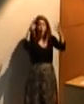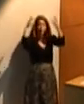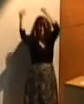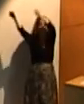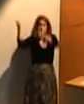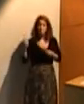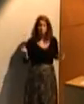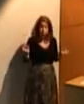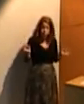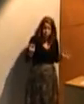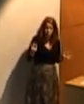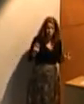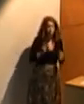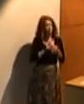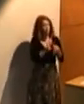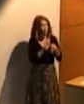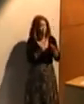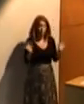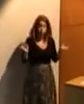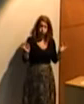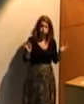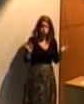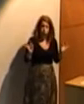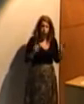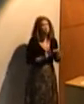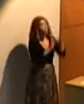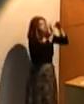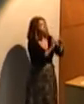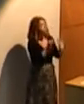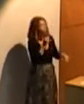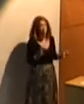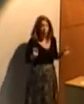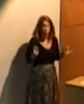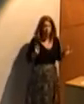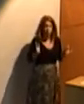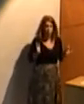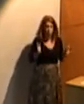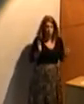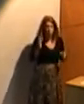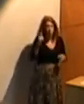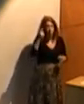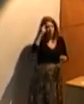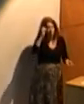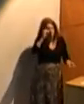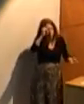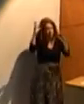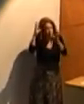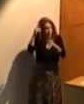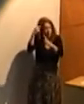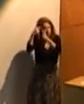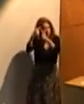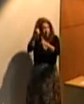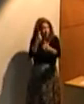aucune relation en tout cas pas dieu l'esprit une émergence de la matière mais quand bien même